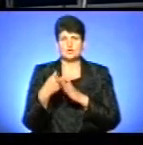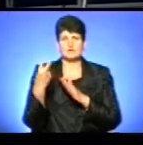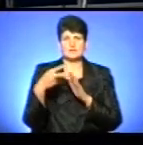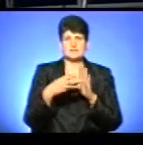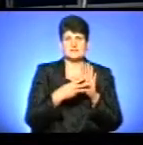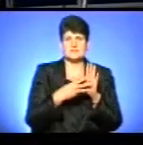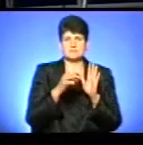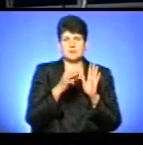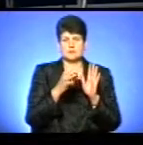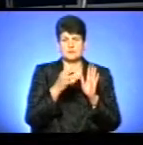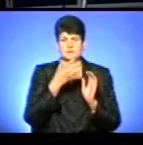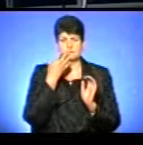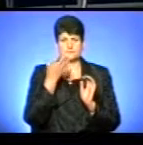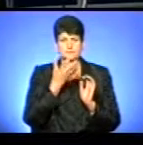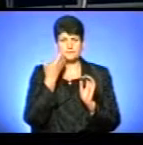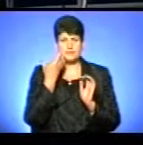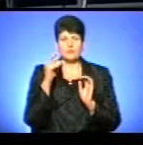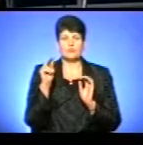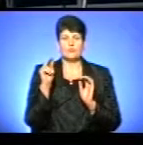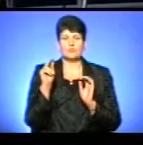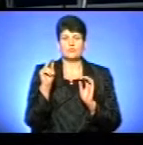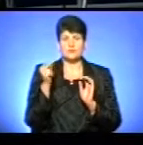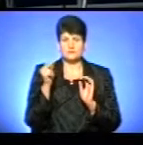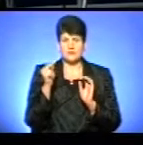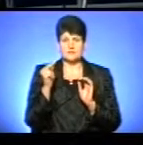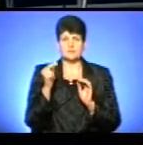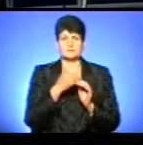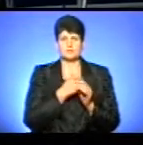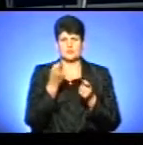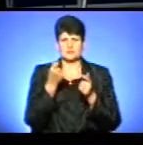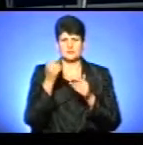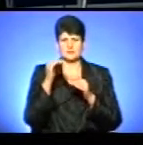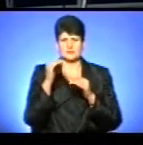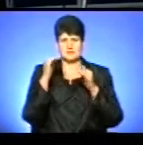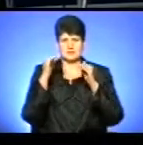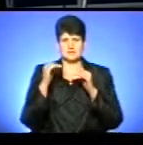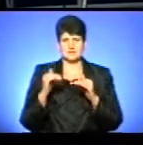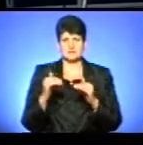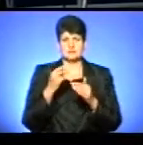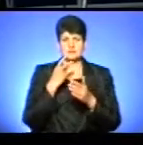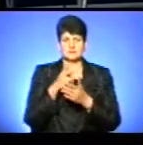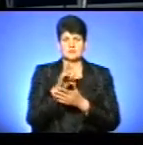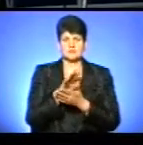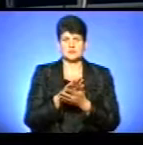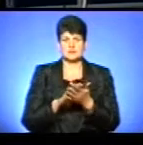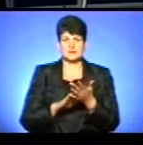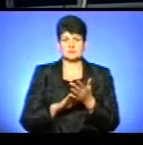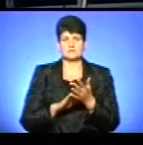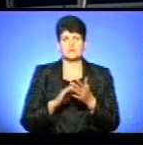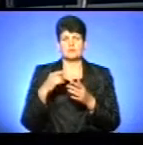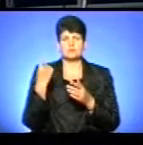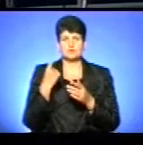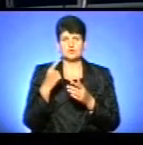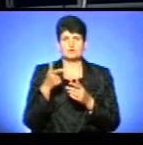28 градусів вище нуля. У четвер температурні показники дещо знизяться. Детальніше про це телефоном синоптик обласного